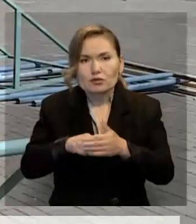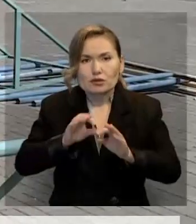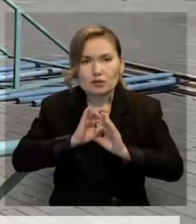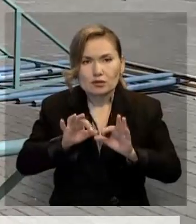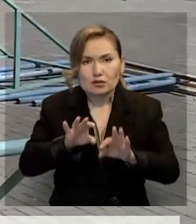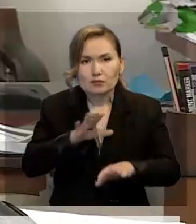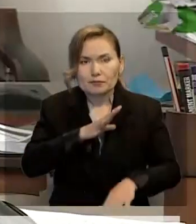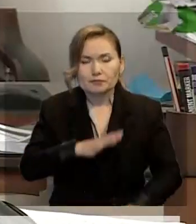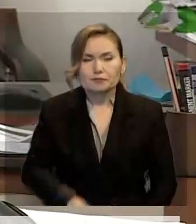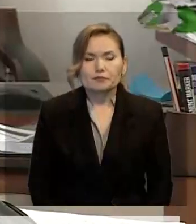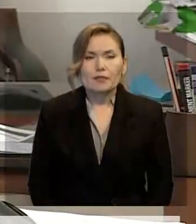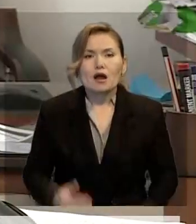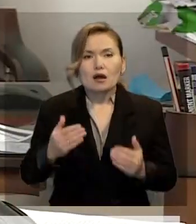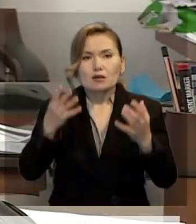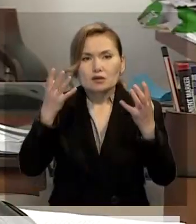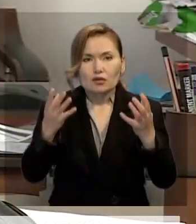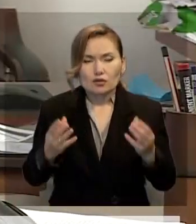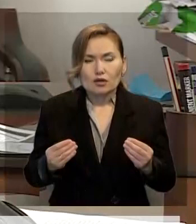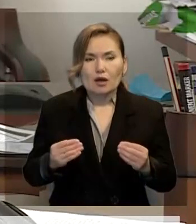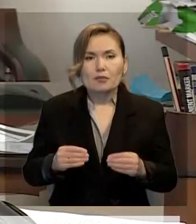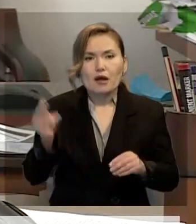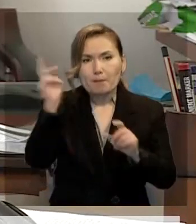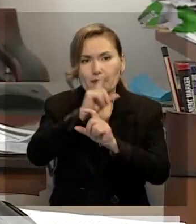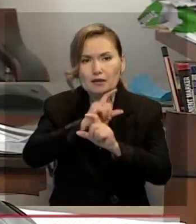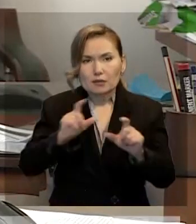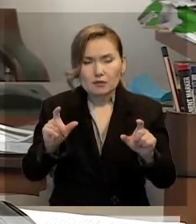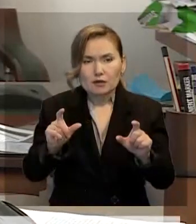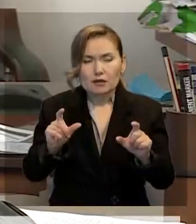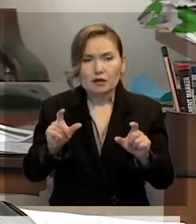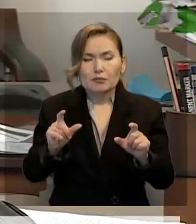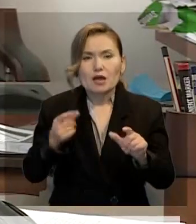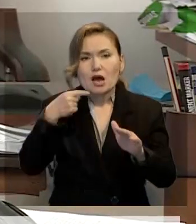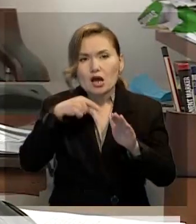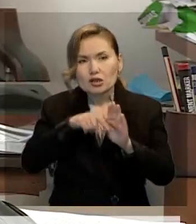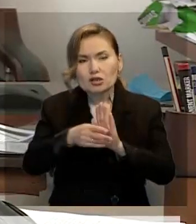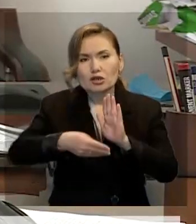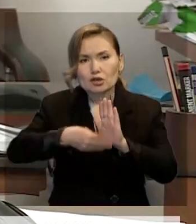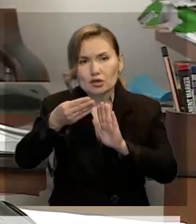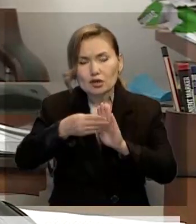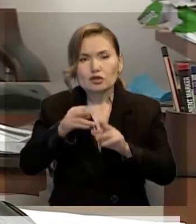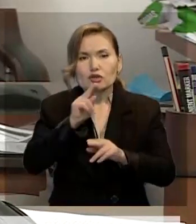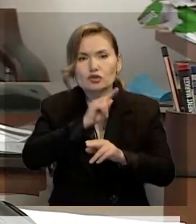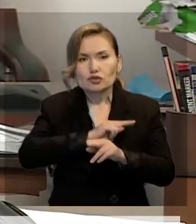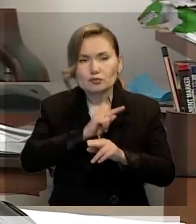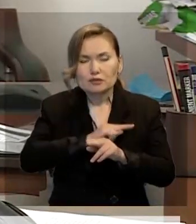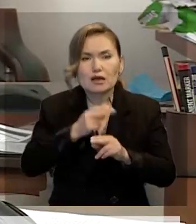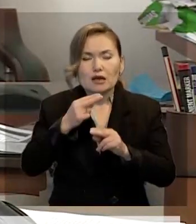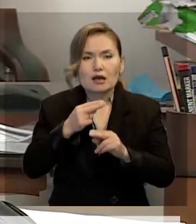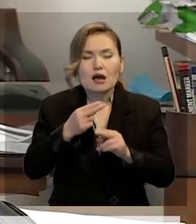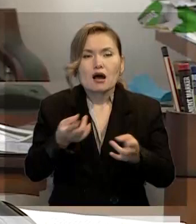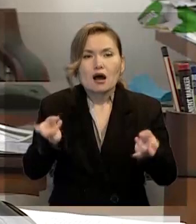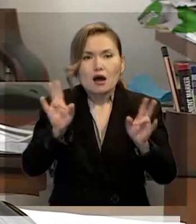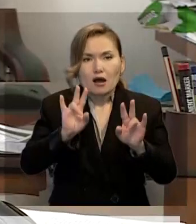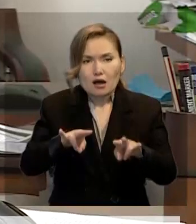болды деп түсіндірді. Қазіргі таңда бұл мектептің ішкі жұмыстар қалды, жаңа отдел ішінде жұмыстар, сырлау